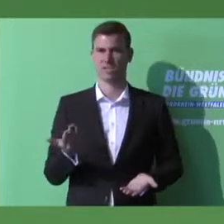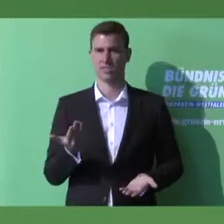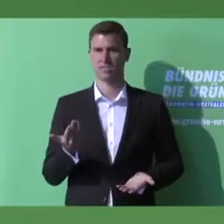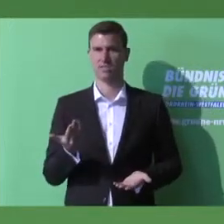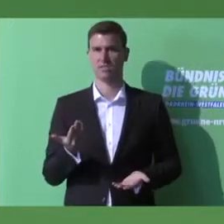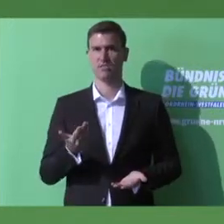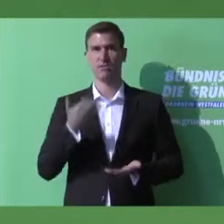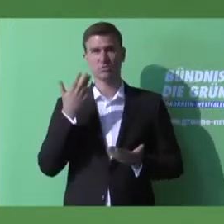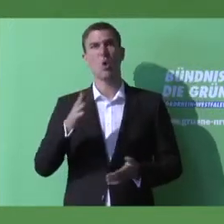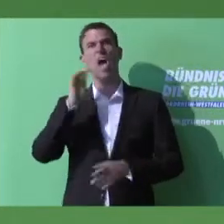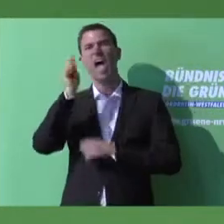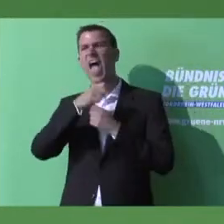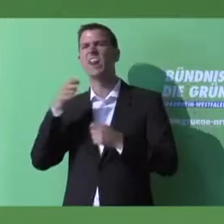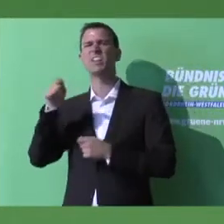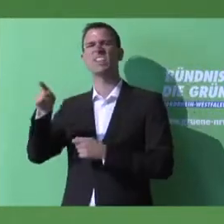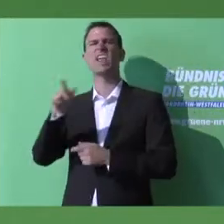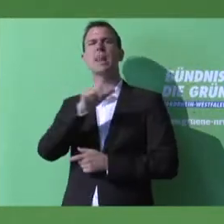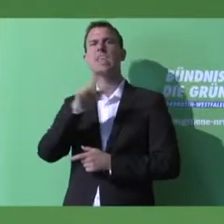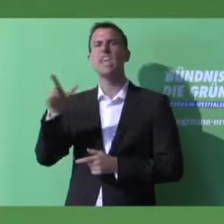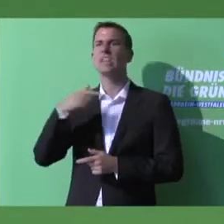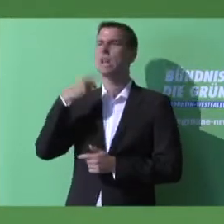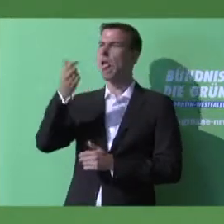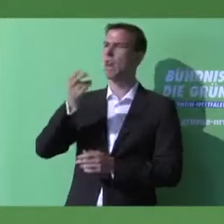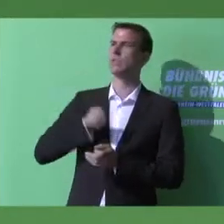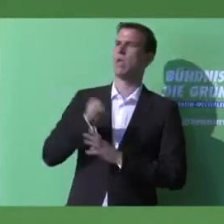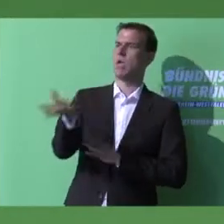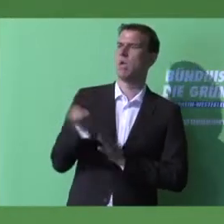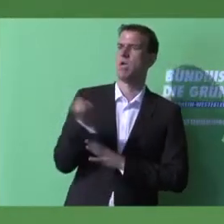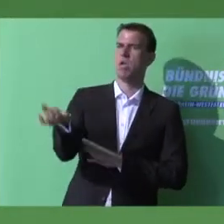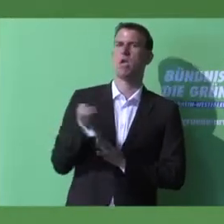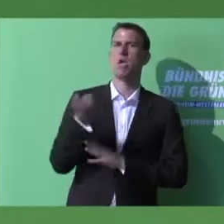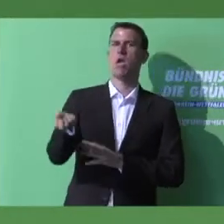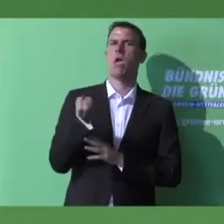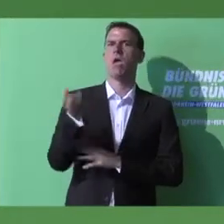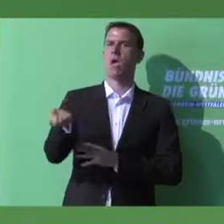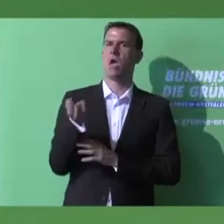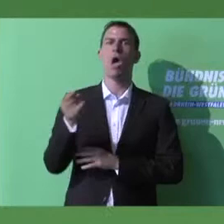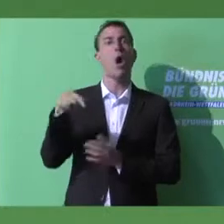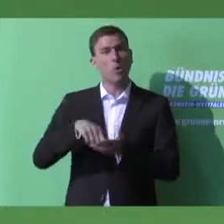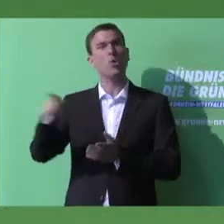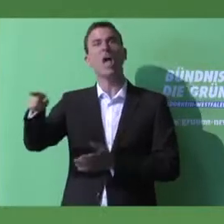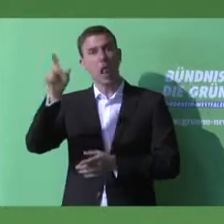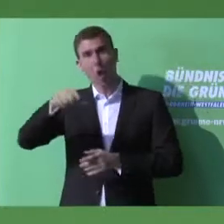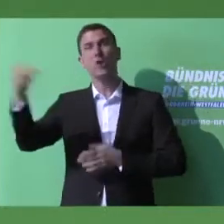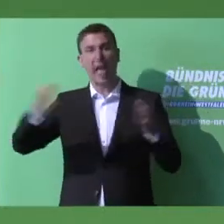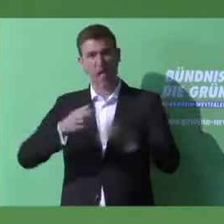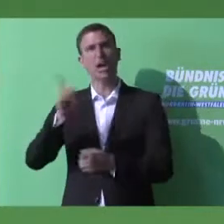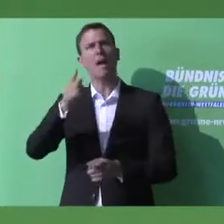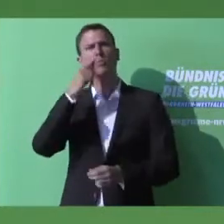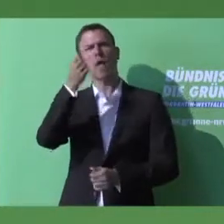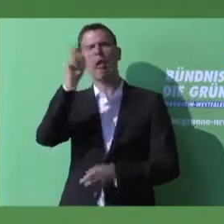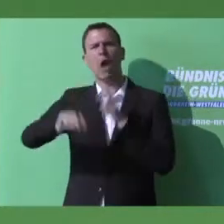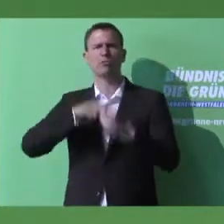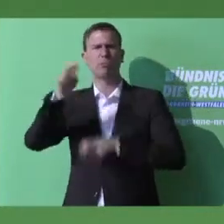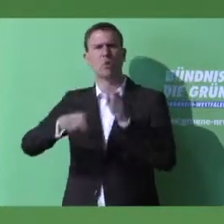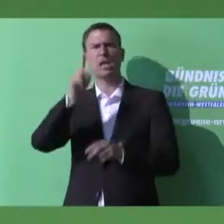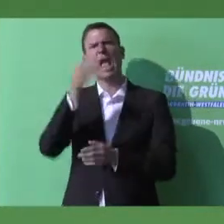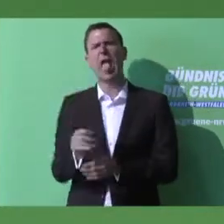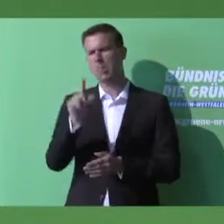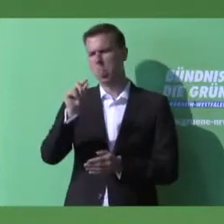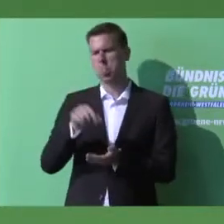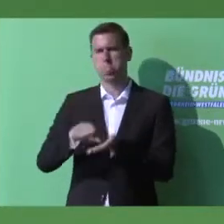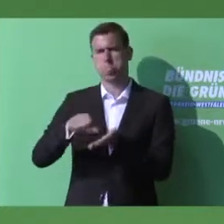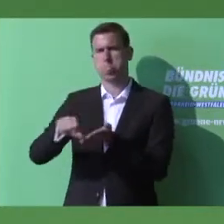den Aldis und Lidls hinterher schmeißen, damit sie Leute zu ausbeuterischen Bedingungen machen. Ich bin dafür, dass wir